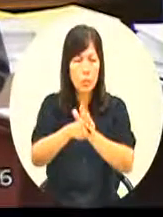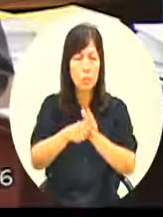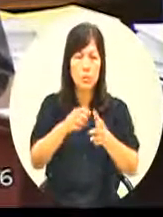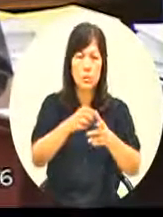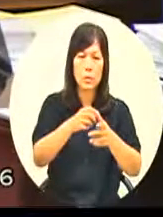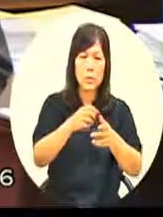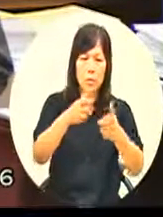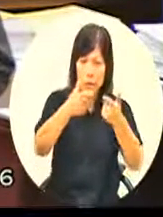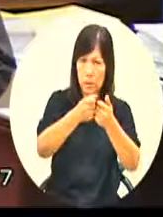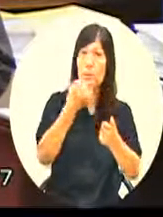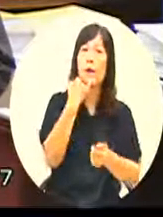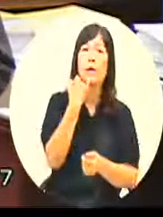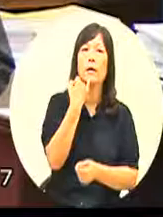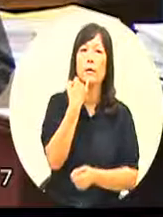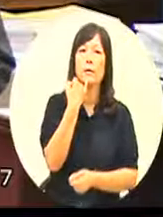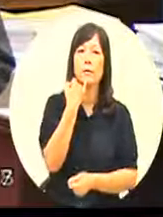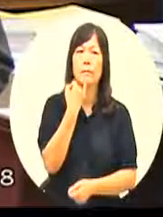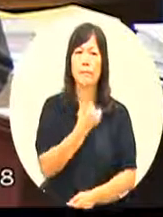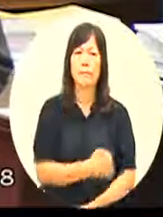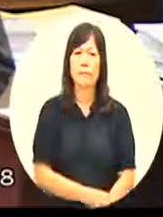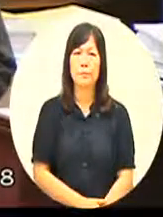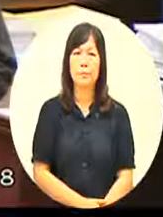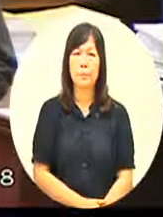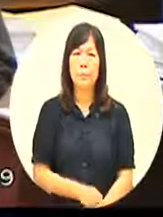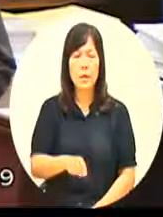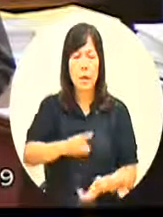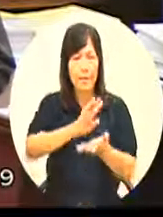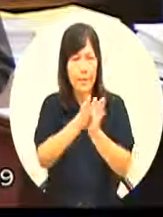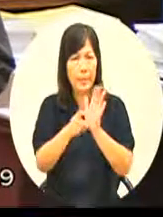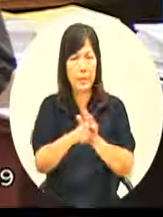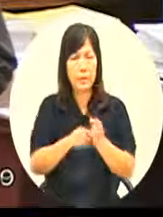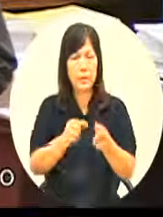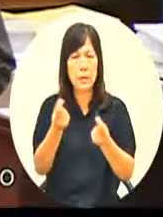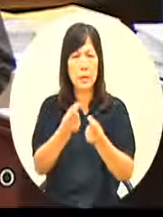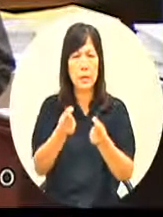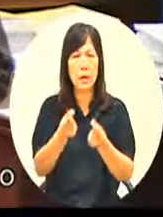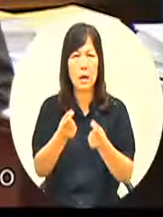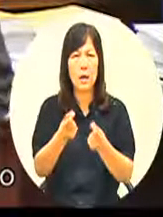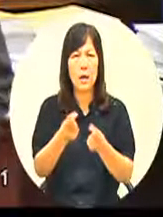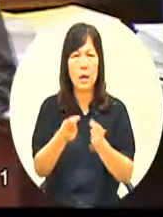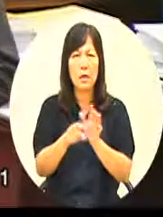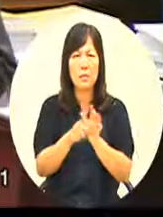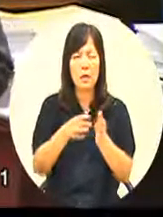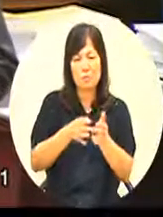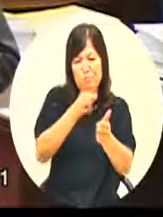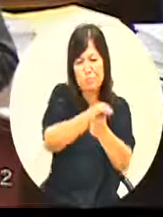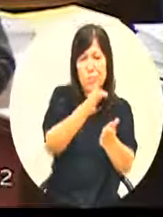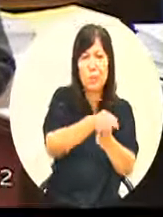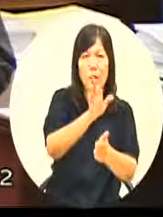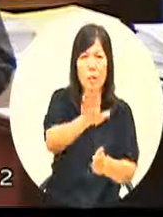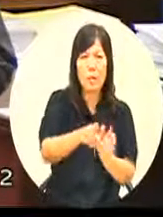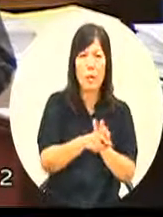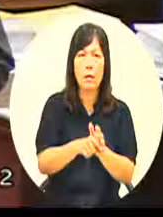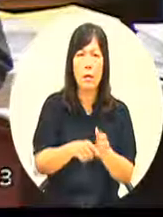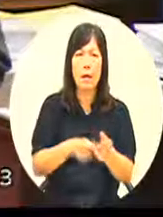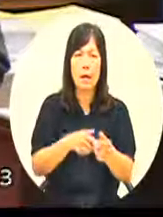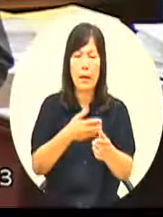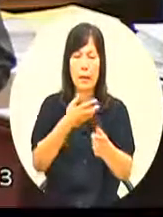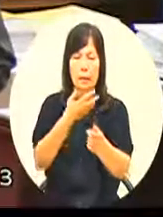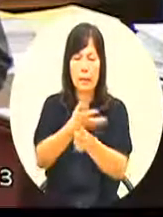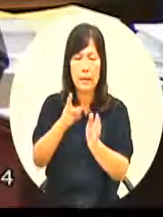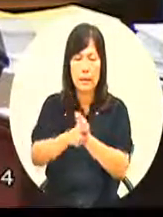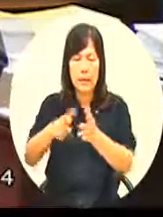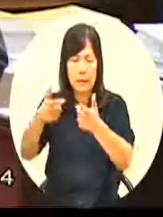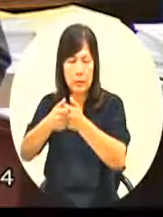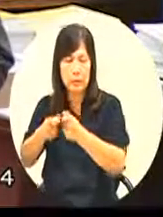以适用到这一个 的方案去，这样子只是变相的只是在现今的今天，而没有去让一些适